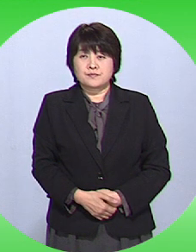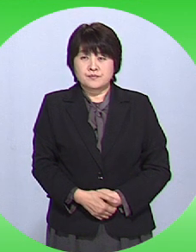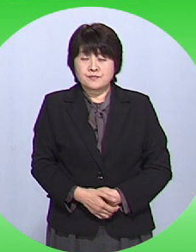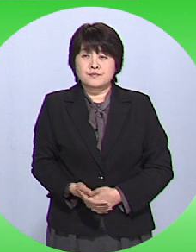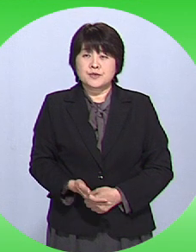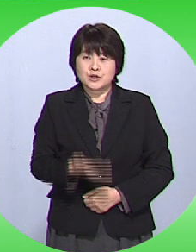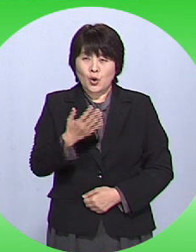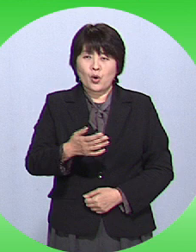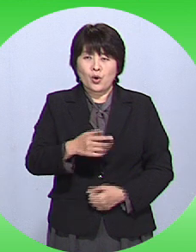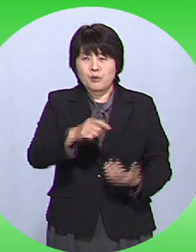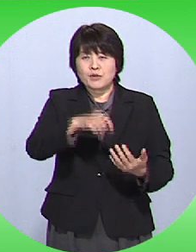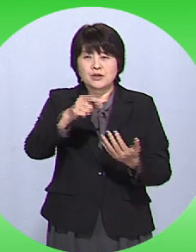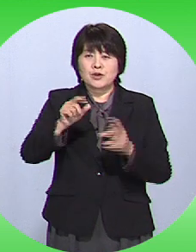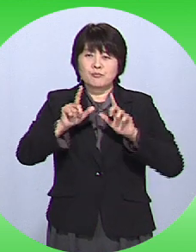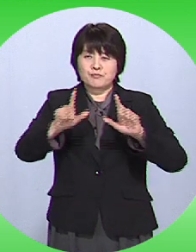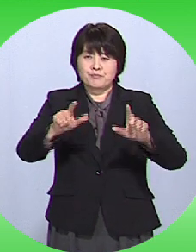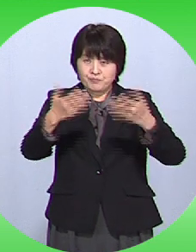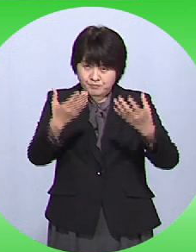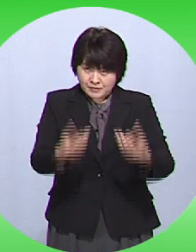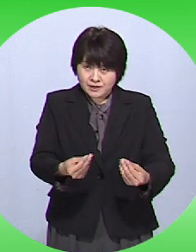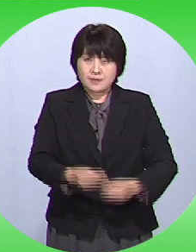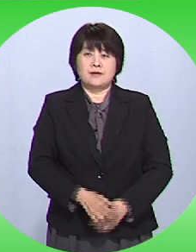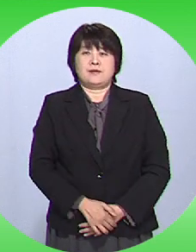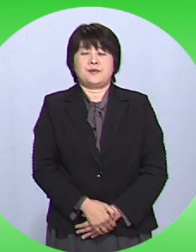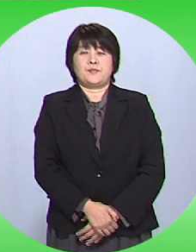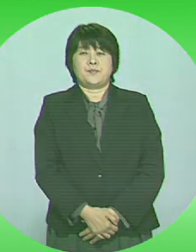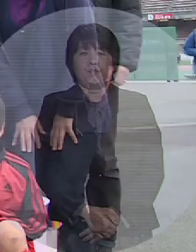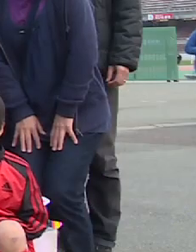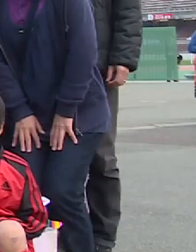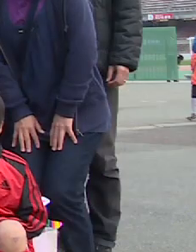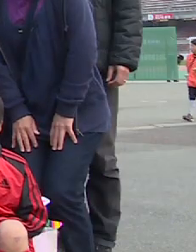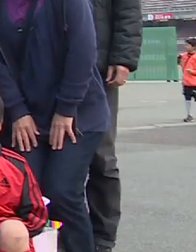以上ウィークリーピックアップでした。